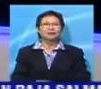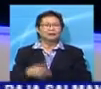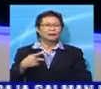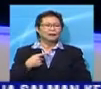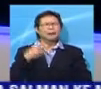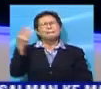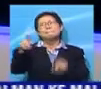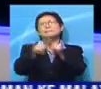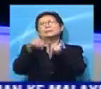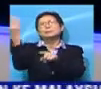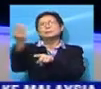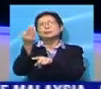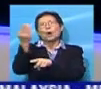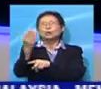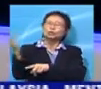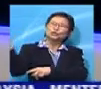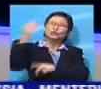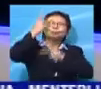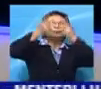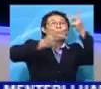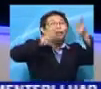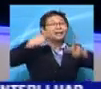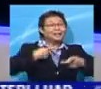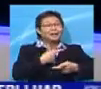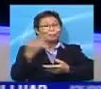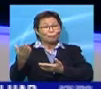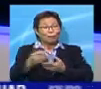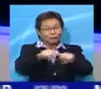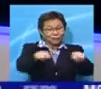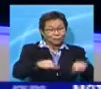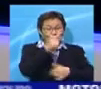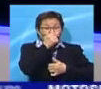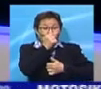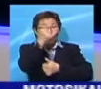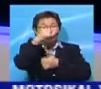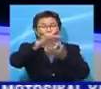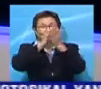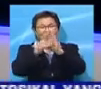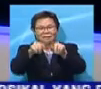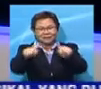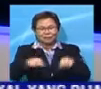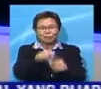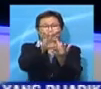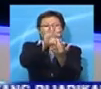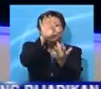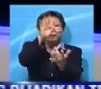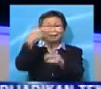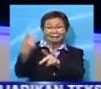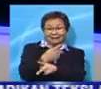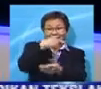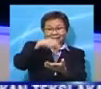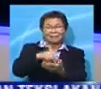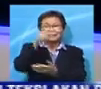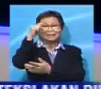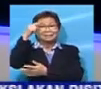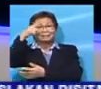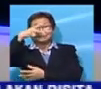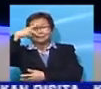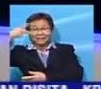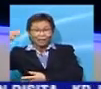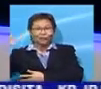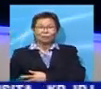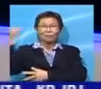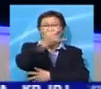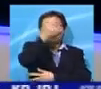Baik, seperti biasa, segmen Jom Jalan-Jalan akan membawa anda ke lokasi menarik untuk dijadikan destinasi pilihan. Kali ini, Zahrul Fahmi ke negeri